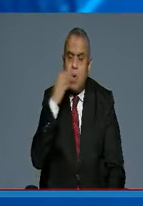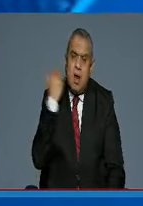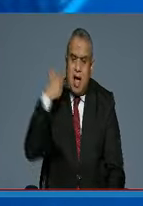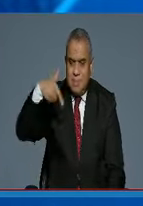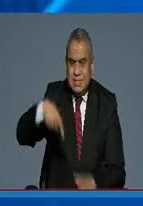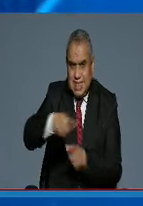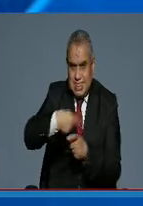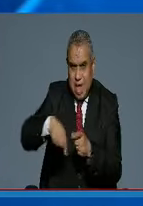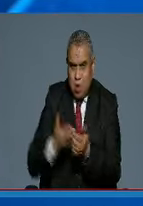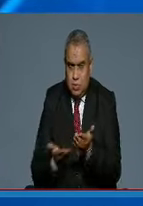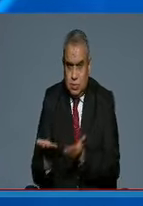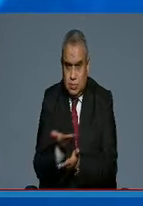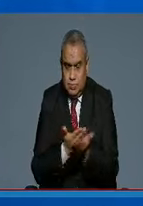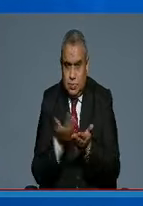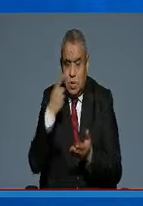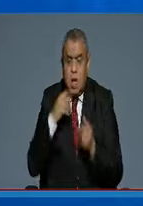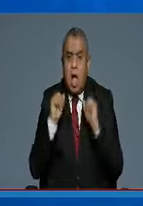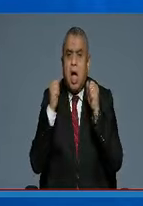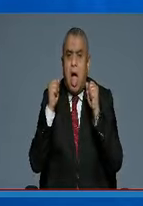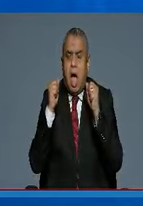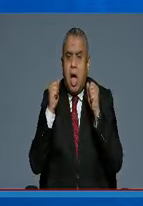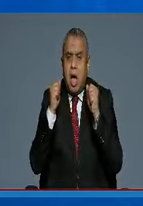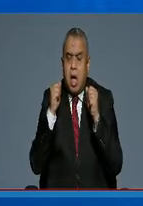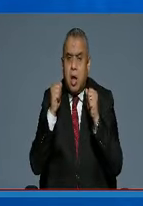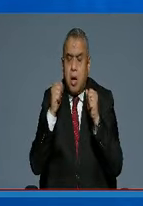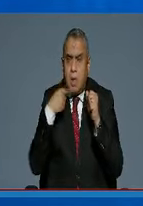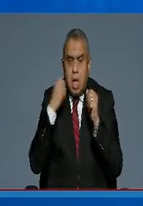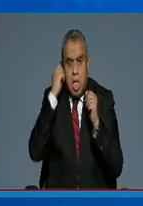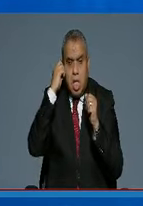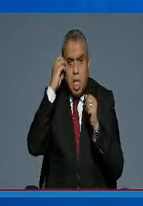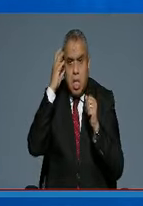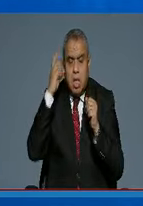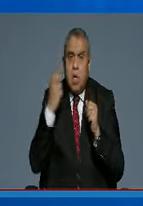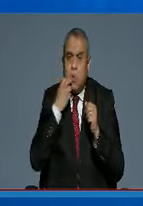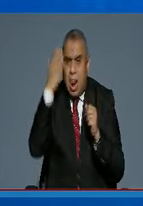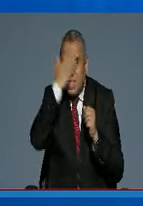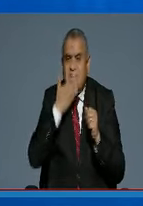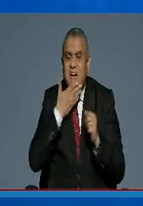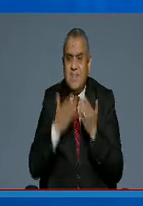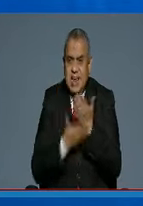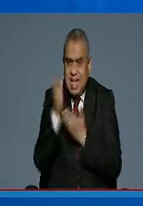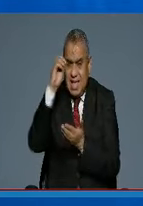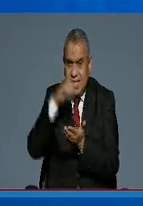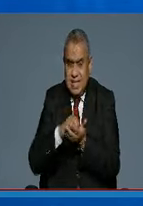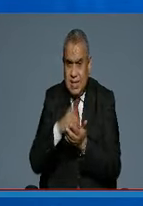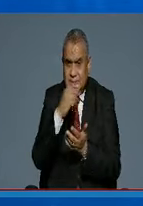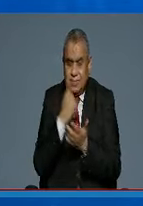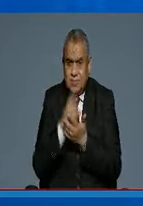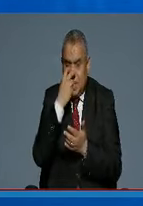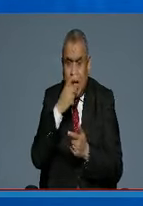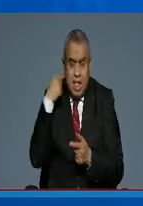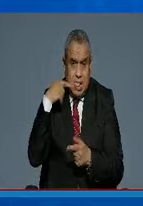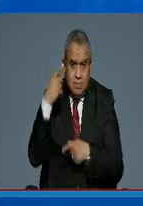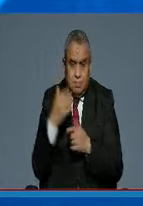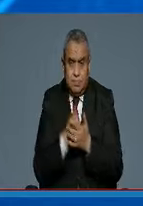6 وبدا بكهربا على عكس كل التوقعات اللي قالت ان موديست هو اللي هيبدا المباراه بحسب فكر ك رغم ان احنا كلنا